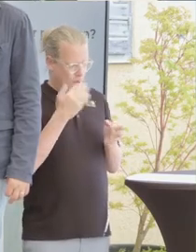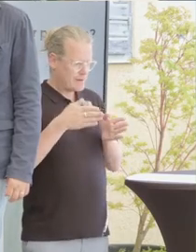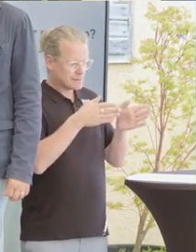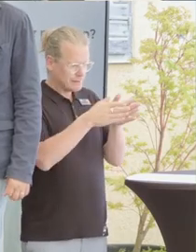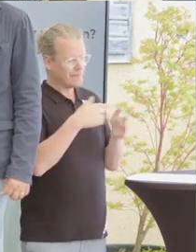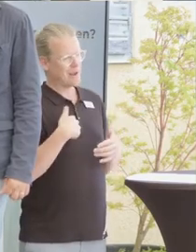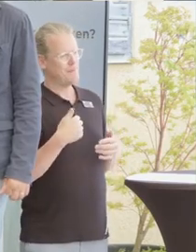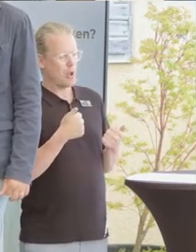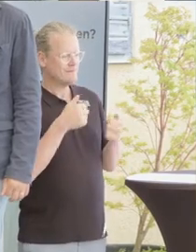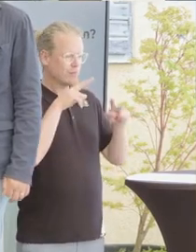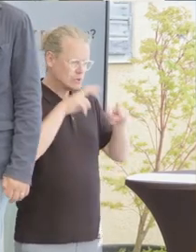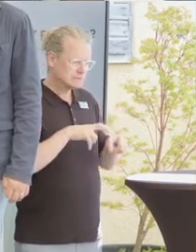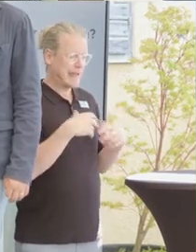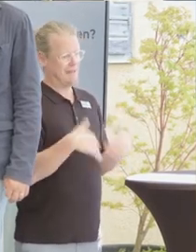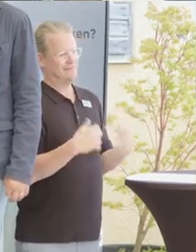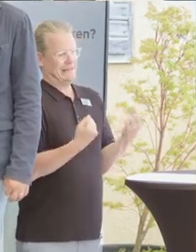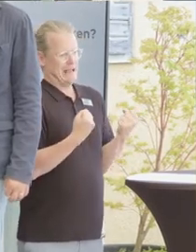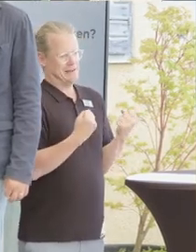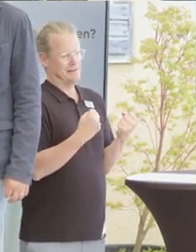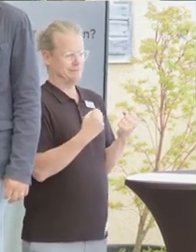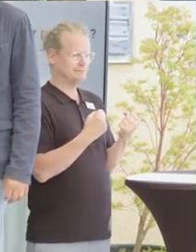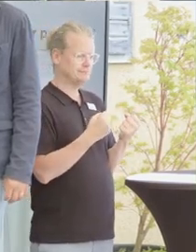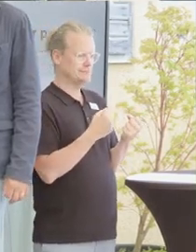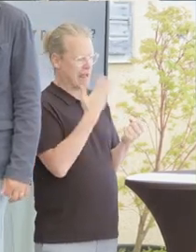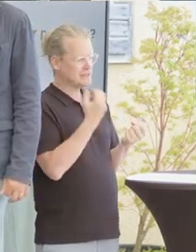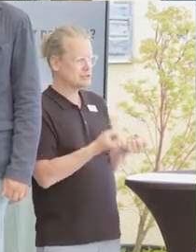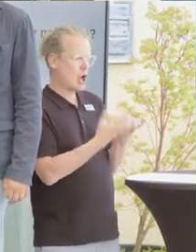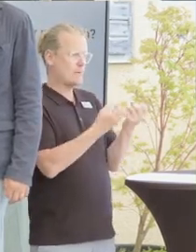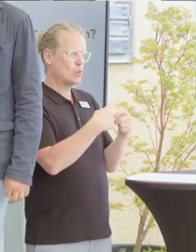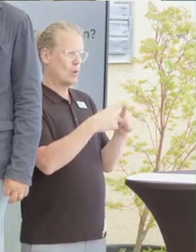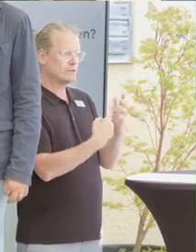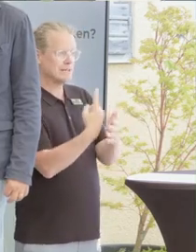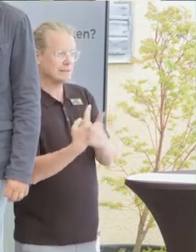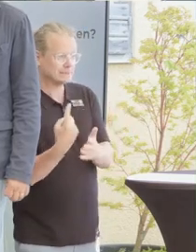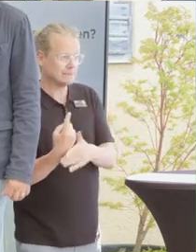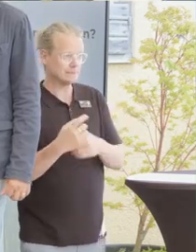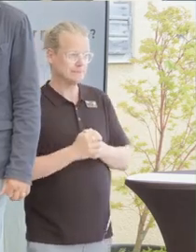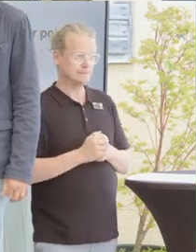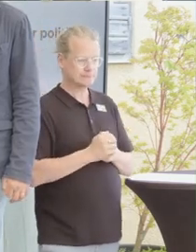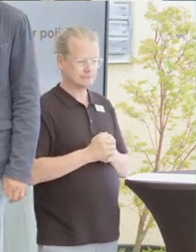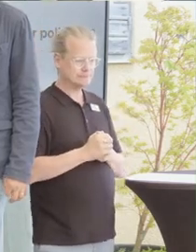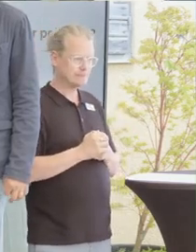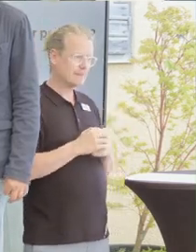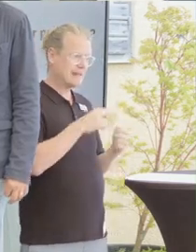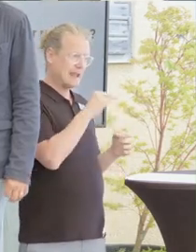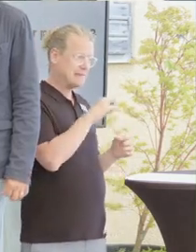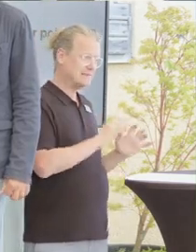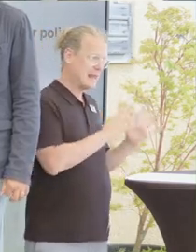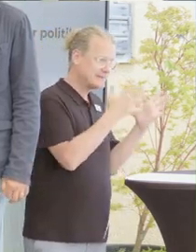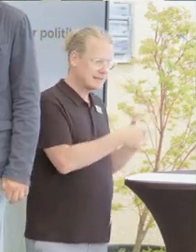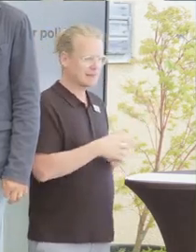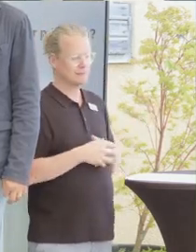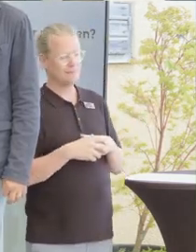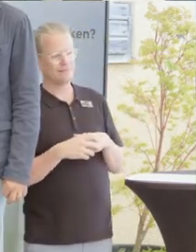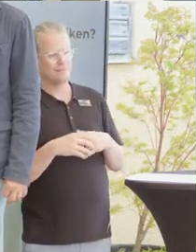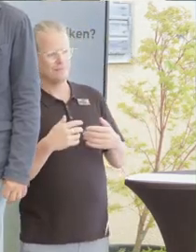det. Och att då skapa de här förutsättningarna när det gäller både, ja, men som sagt, näringslivet och kulturnäringens behov och kontra